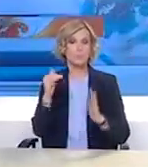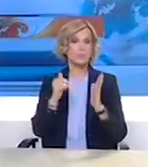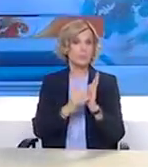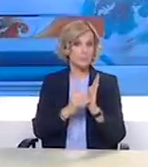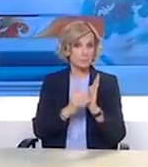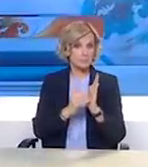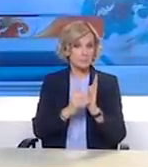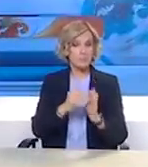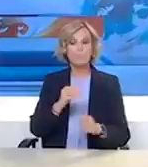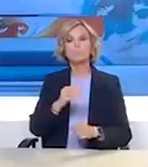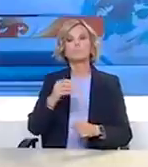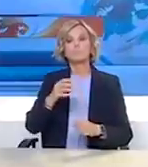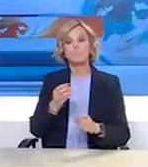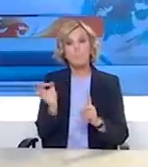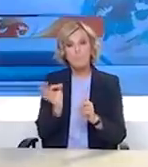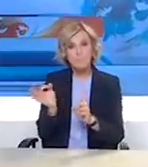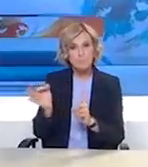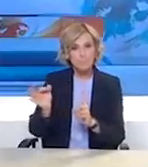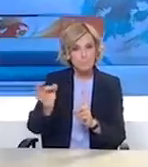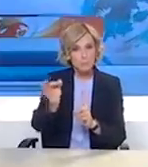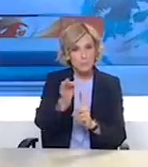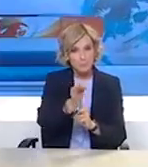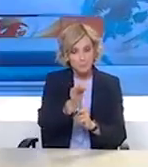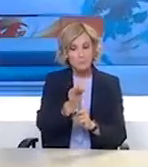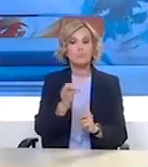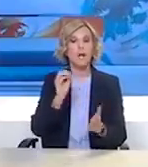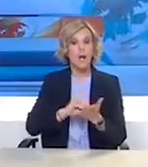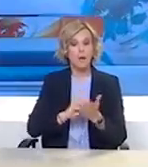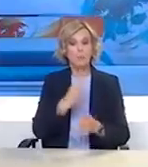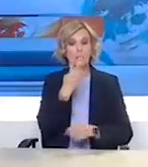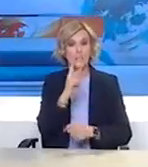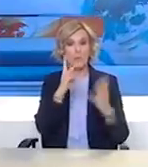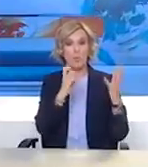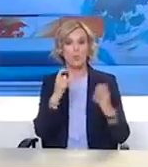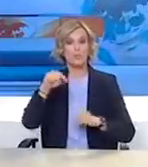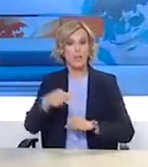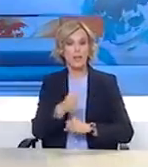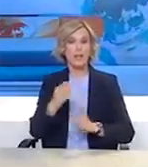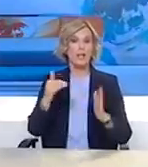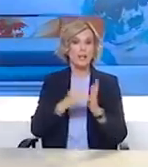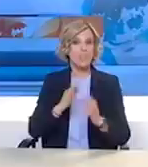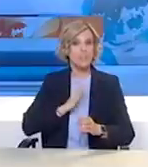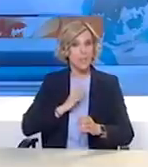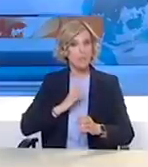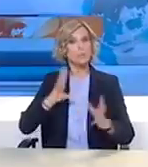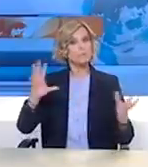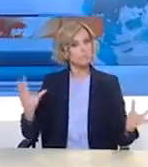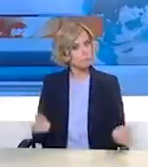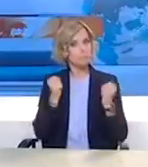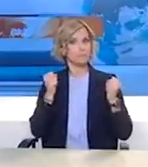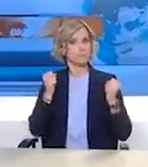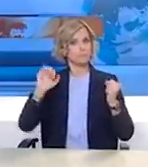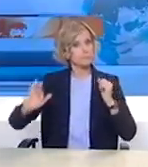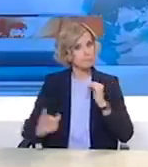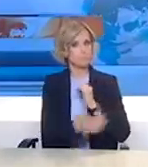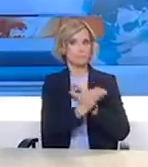1.722.000 περιπτώσεις του νέου κορονοϊού, αλλά και περισσότεροι από 389.000 ανθρώπους που ενώ μολύνθηκαν από τον ιό, ανέρωσαν